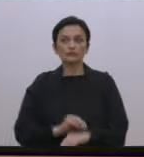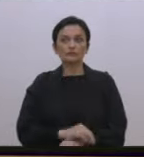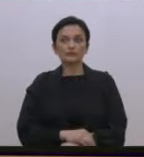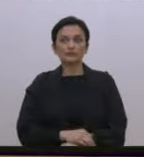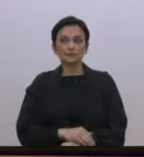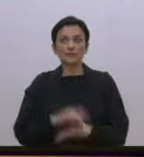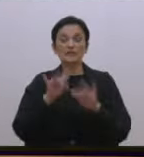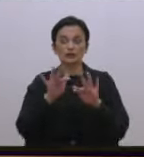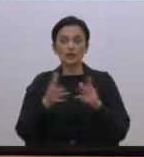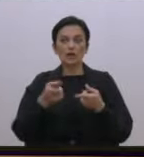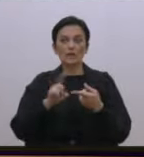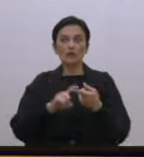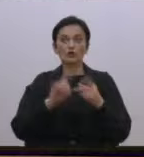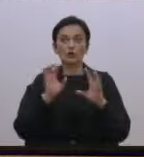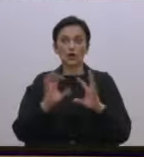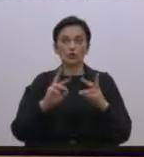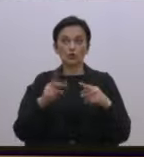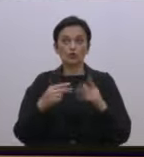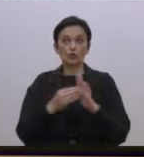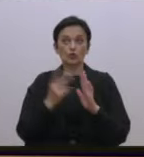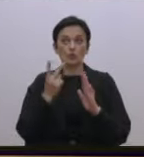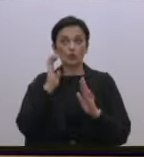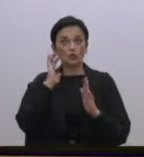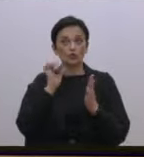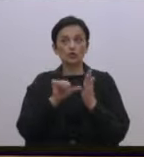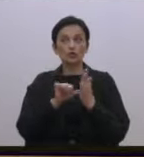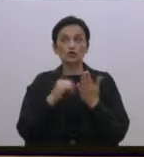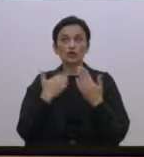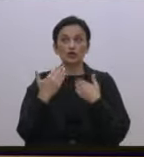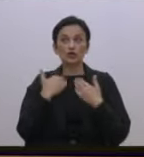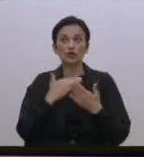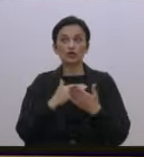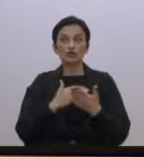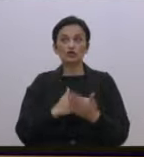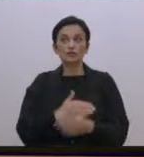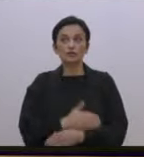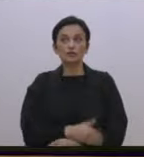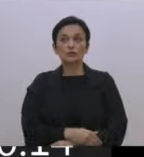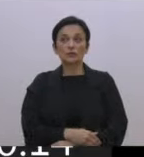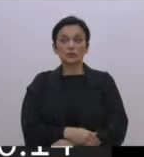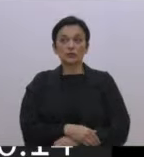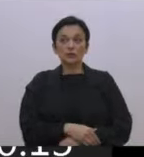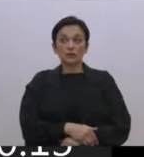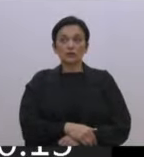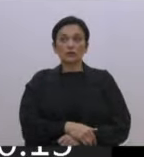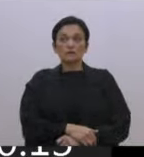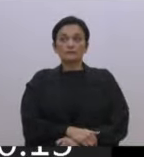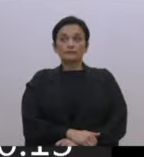იყო. საქმიანობის შესახებ კანონში ცვლილება მეორე მოსმენით თავ ჩართოთ კენჭისხის რეჟიმი.